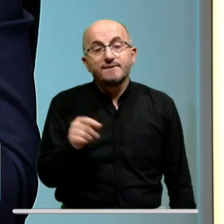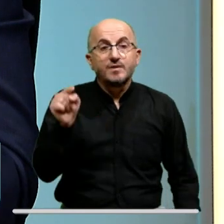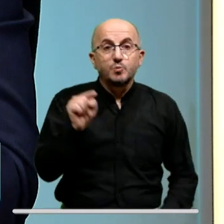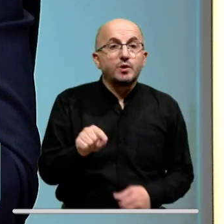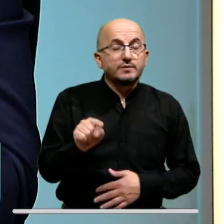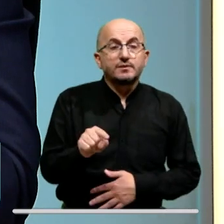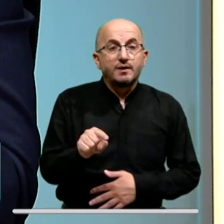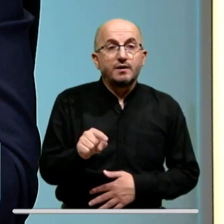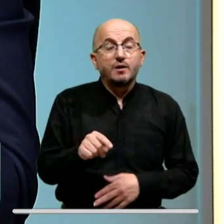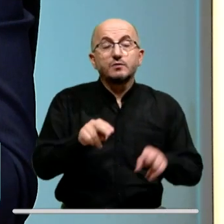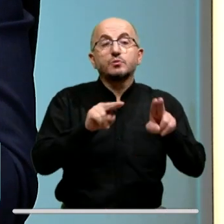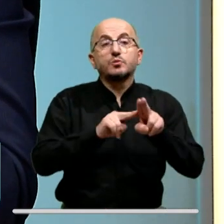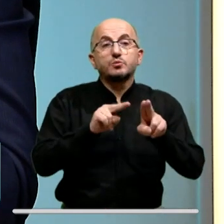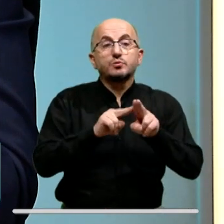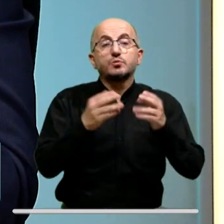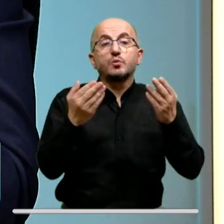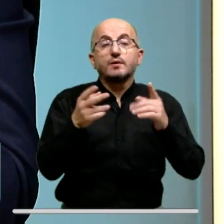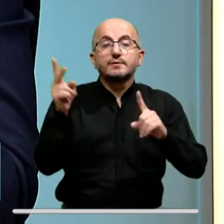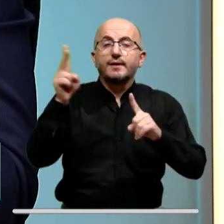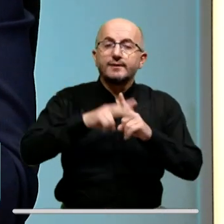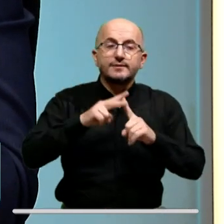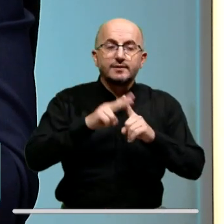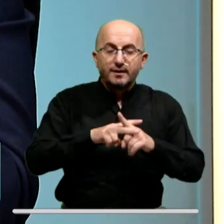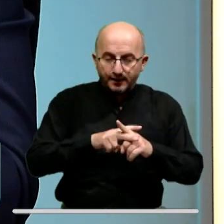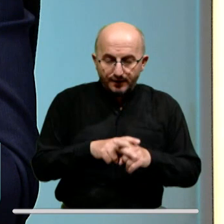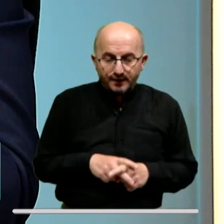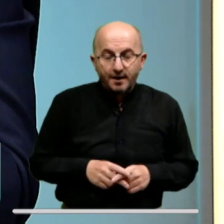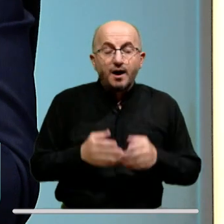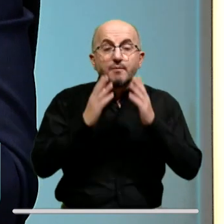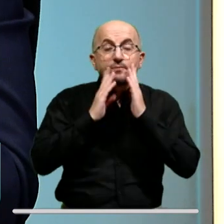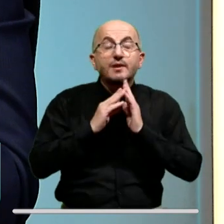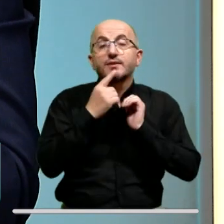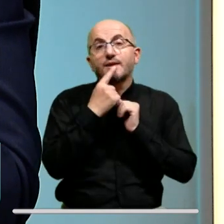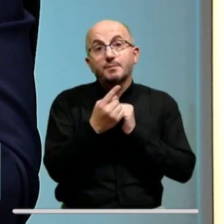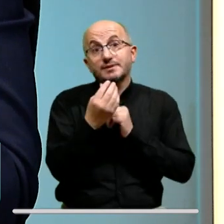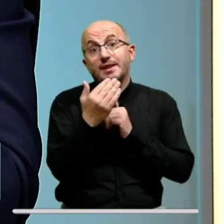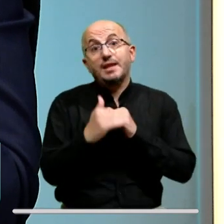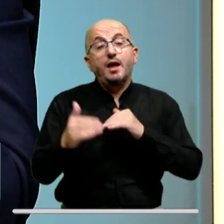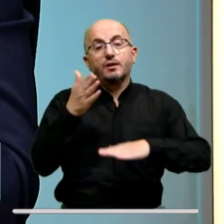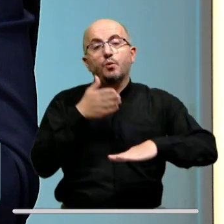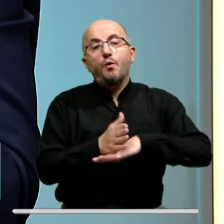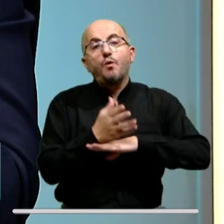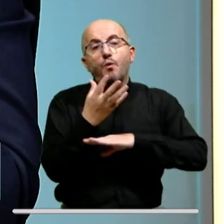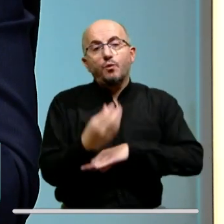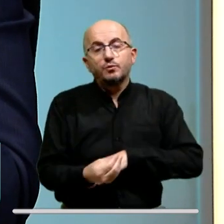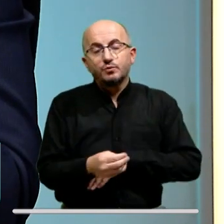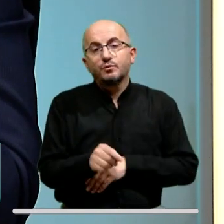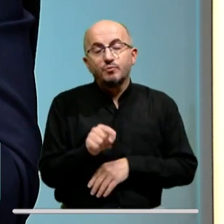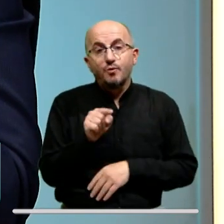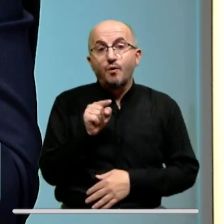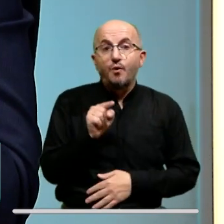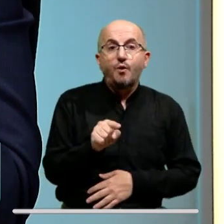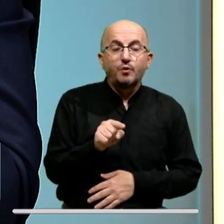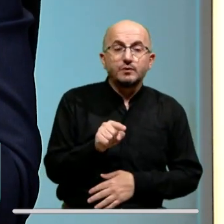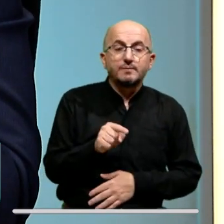Burada kunuta iştirak ederek, oradaki kunuta iştirak ederek amin demesi daha doğrudur. Bu onun